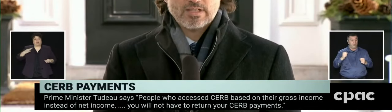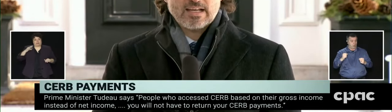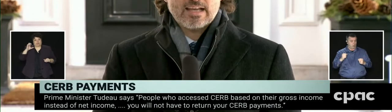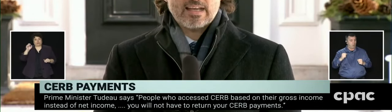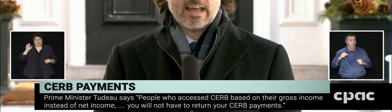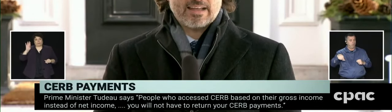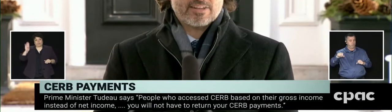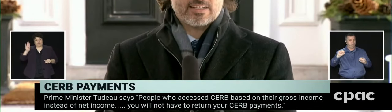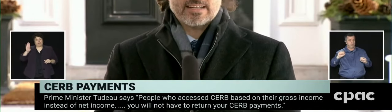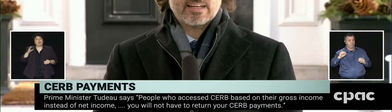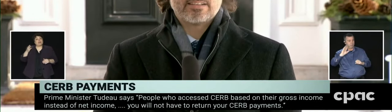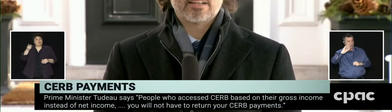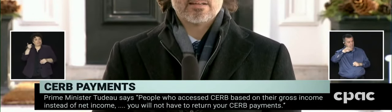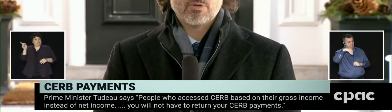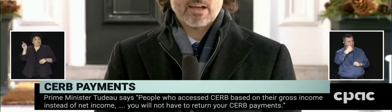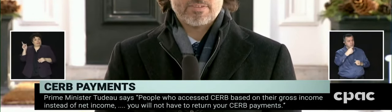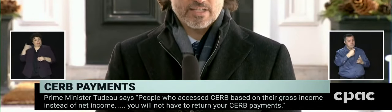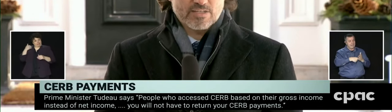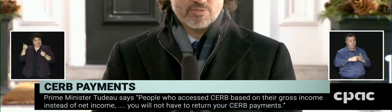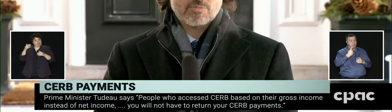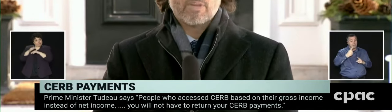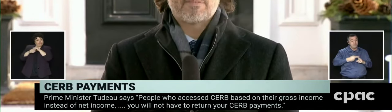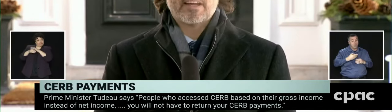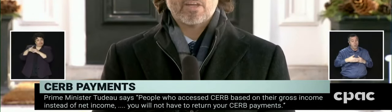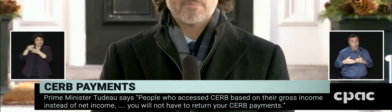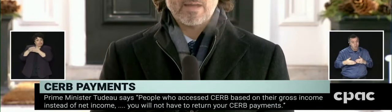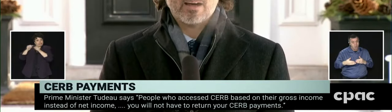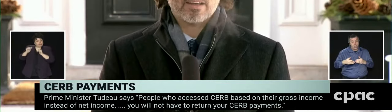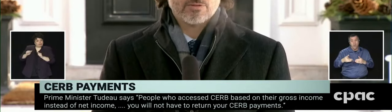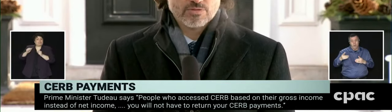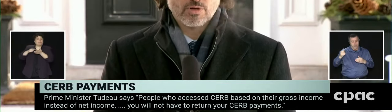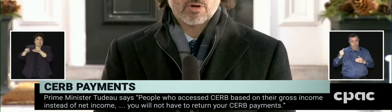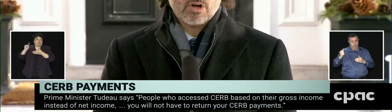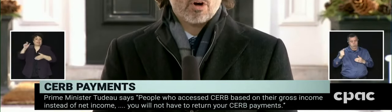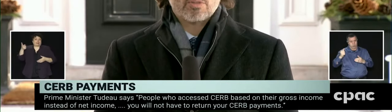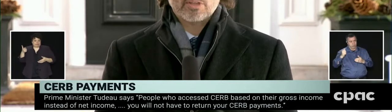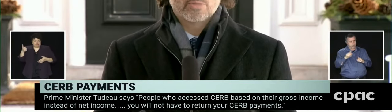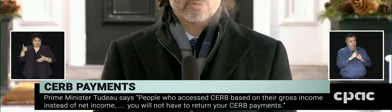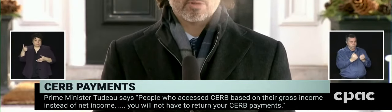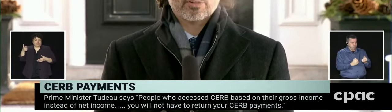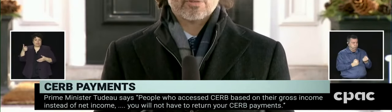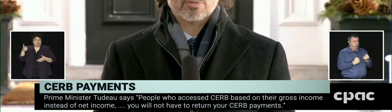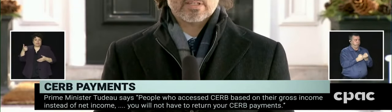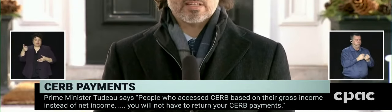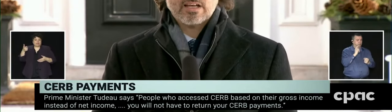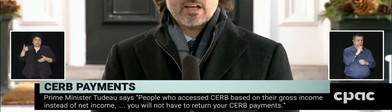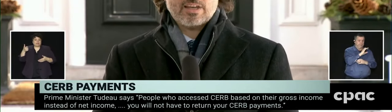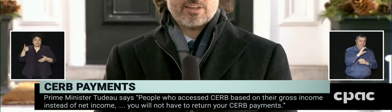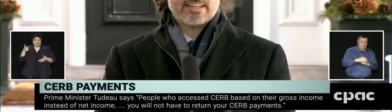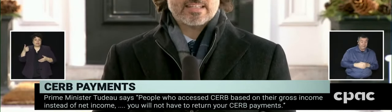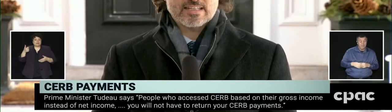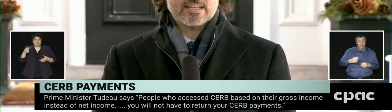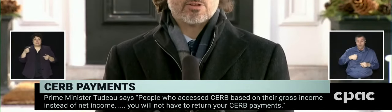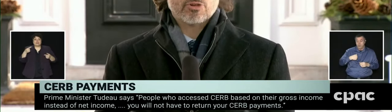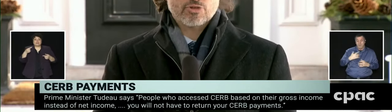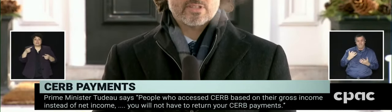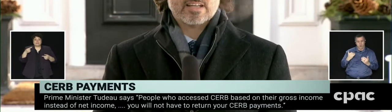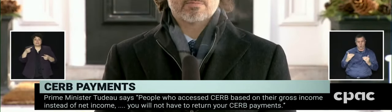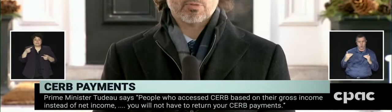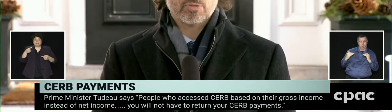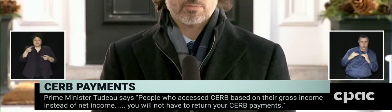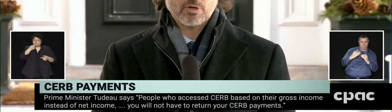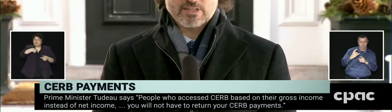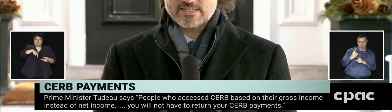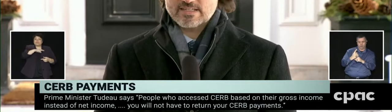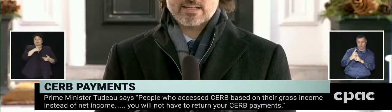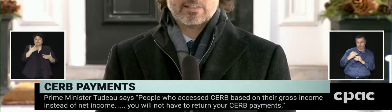impôts dans les mois à venir, qui vont pouvoir faire leur part. Et nous, on a toujours un souci d'équité, de justesse